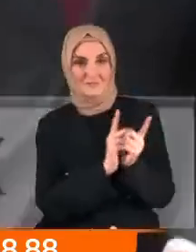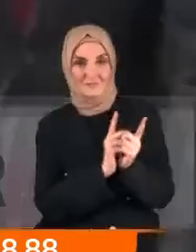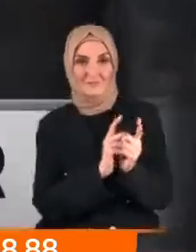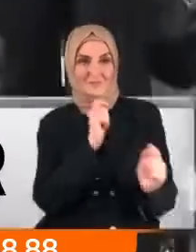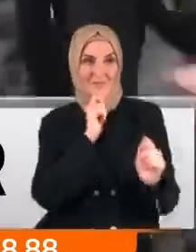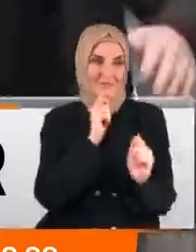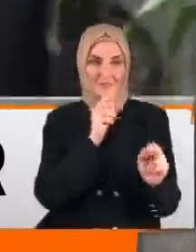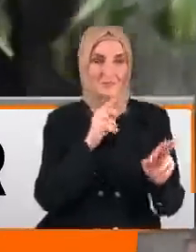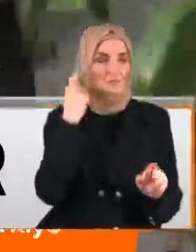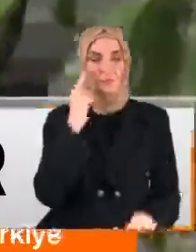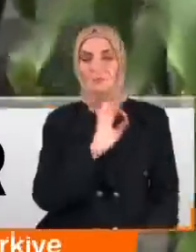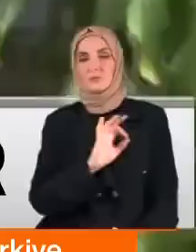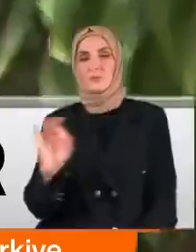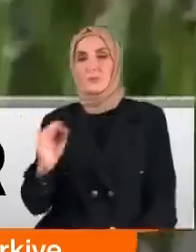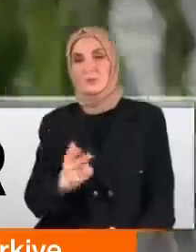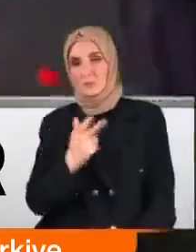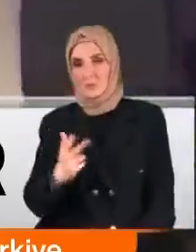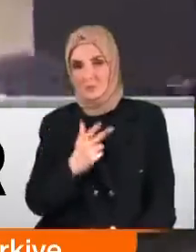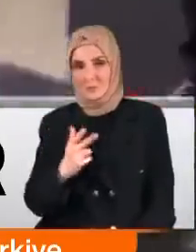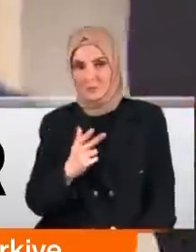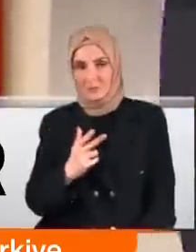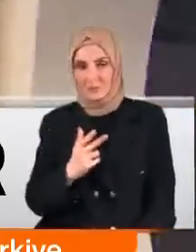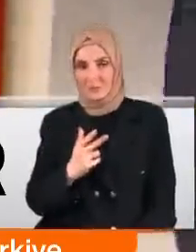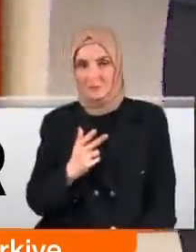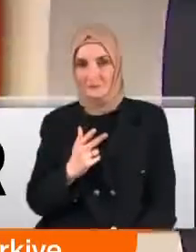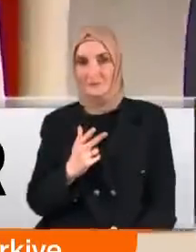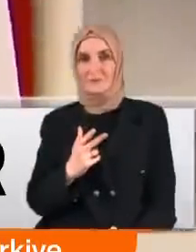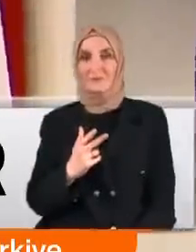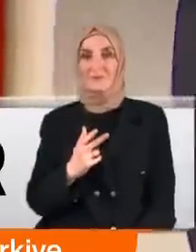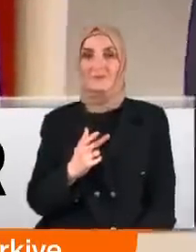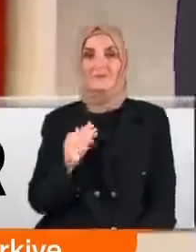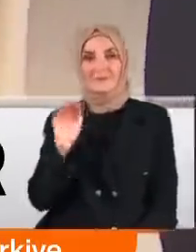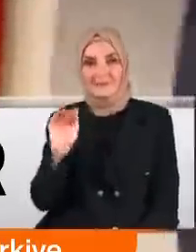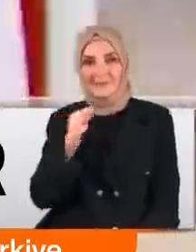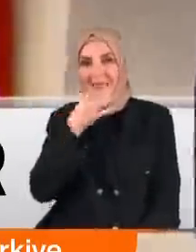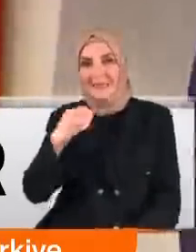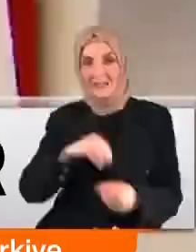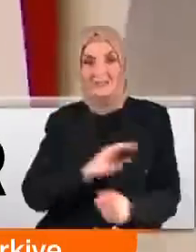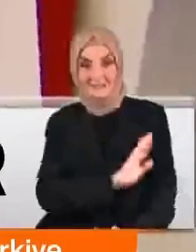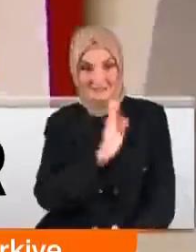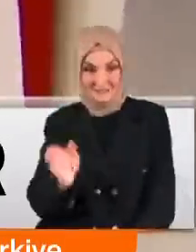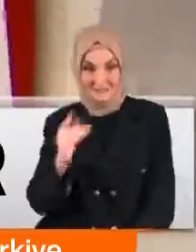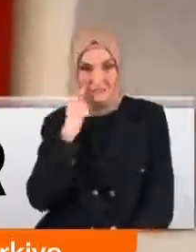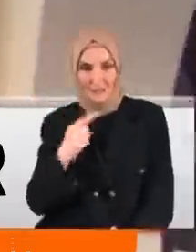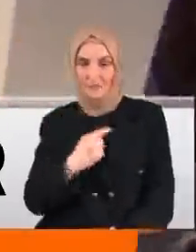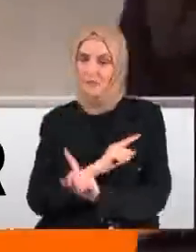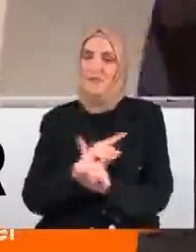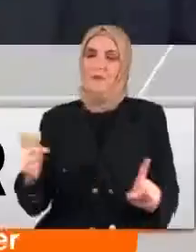Hatta kapısına gelenleri kırmızı çizgilerinin altını bir kez daha çizerek geri gönderdiği de kulislerde